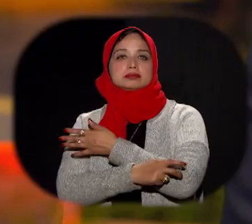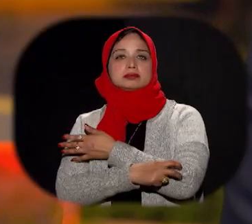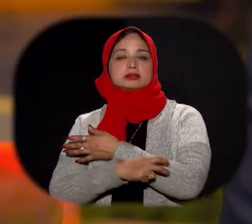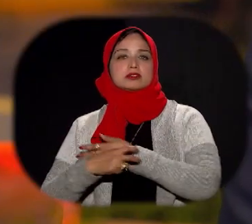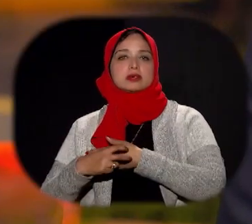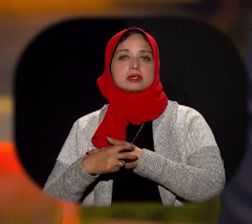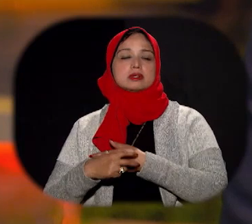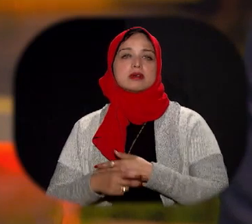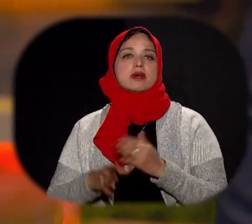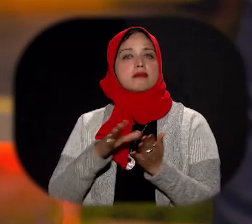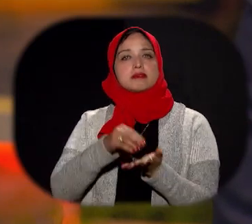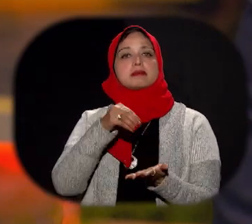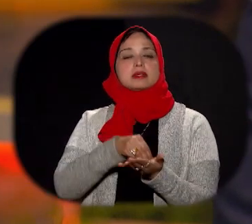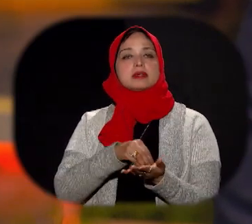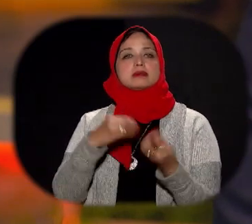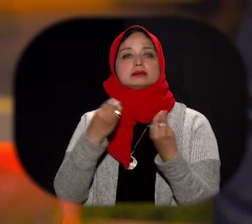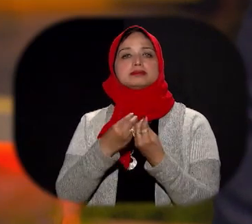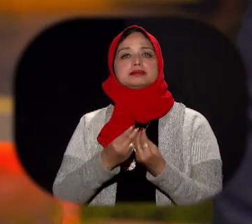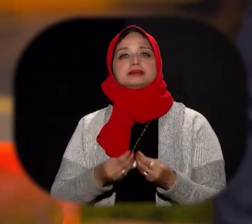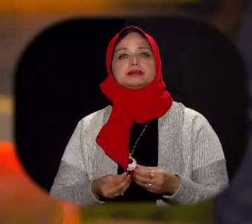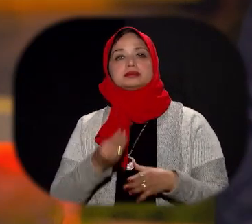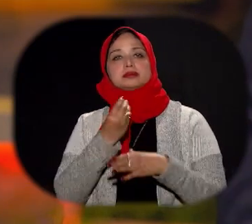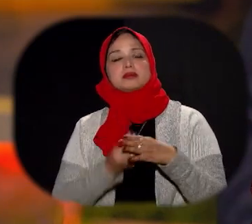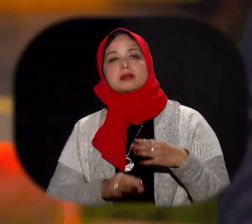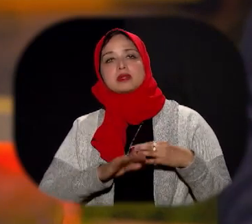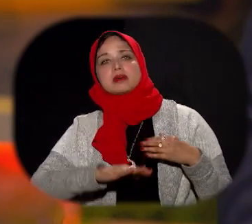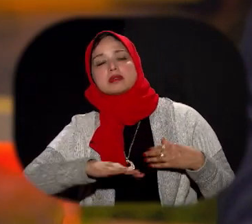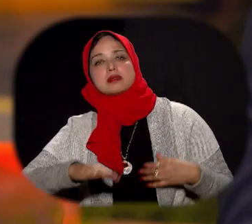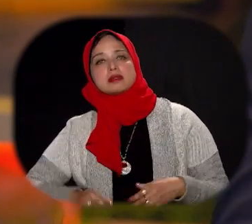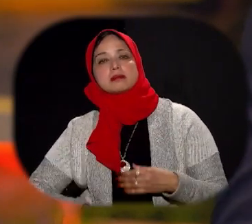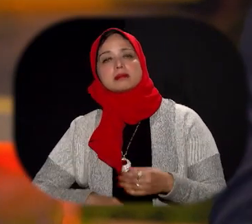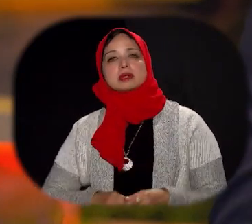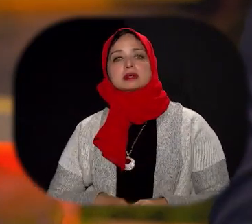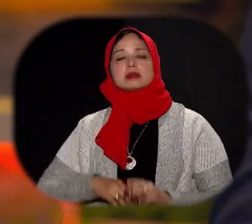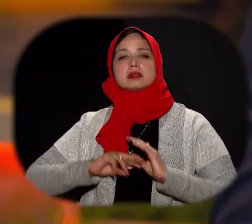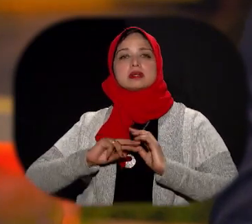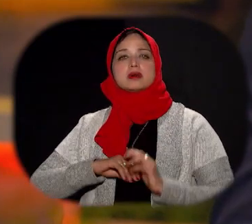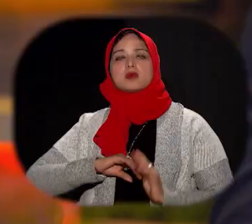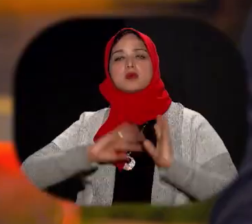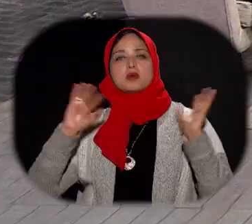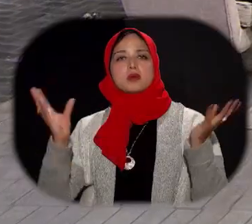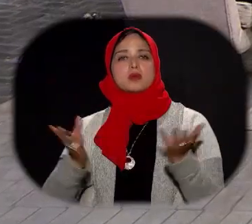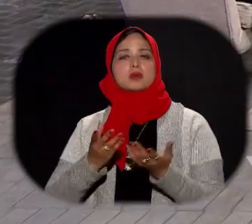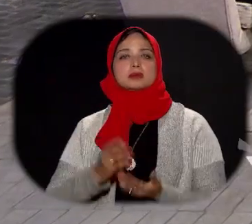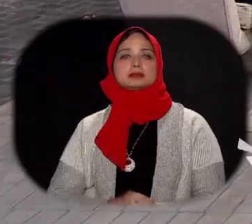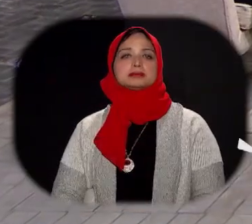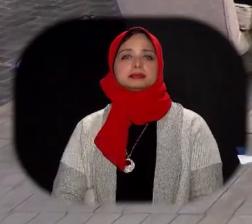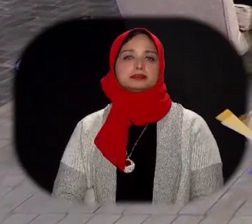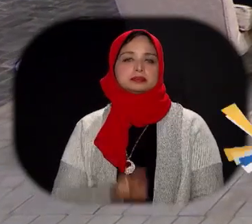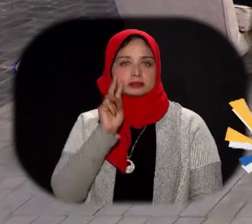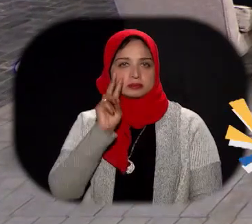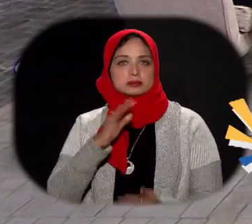عملنا ده في البدايه زي ما قلت لك للاطفال بعدين جينا نعمم الموضوع بشكل كبير قوي لقينا هنا في شقين الكتاب